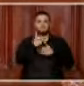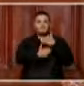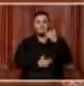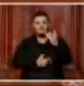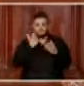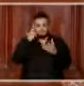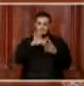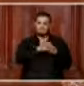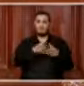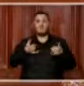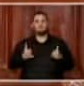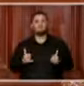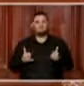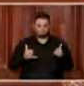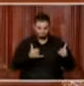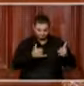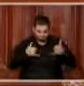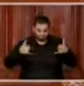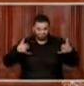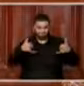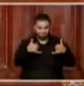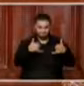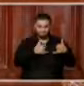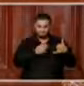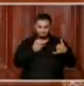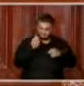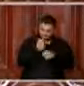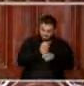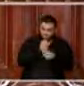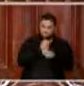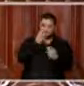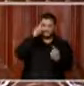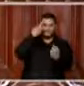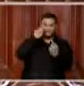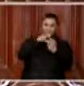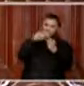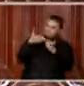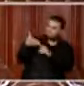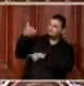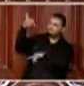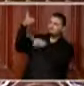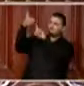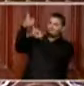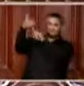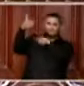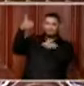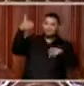لنجلس في مقعد صدق عند